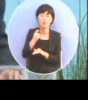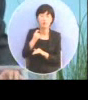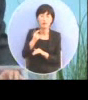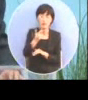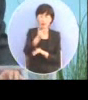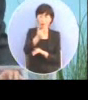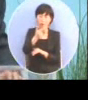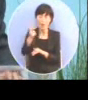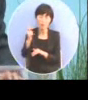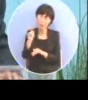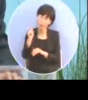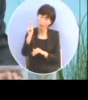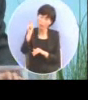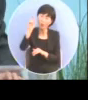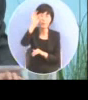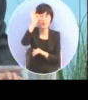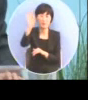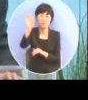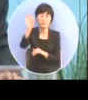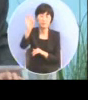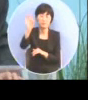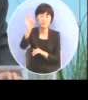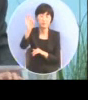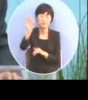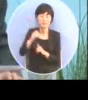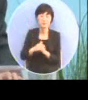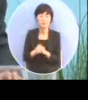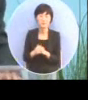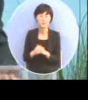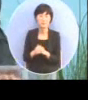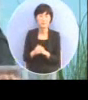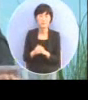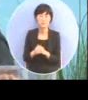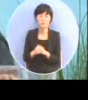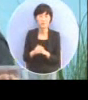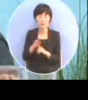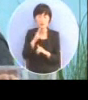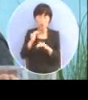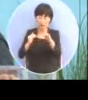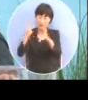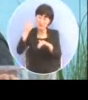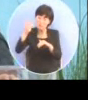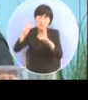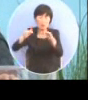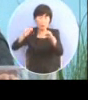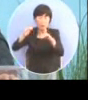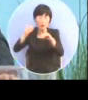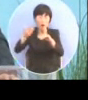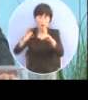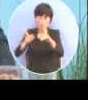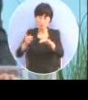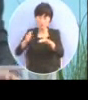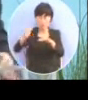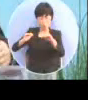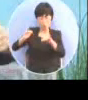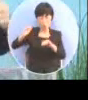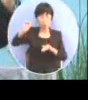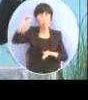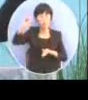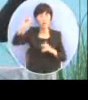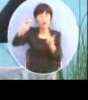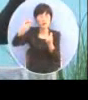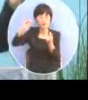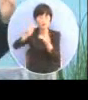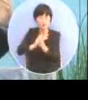1-2 tuần thì quần áo cũng giống nhau, chẳng có gì cả, nhưng mà người ta nhìn có vẻ khác nhau hoàn toàn. 종이 한 장 차이입니다. 아, có gì khác nhau một tờ giấy mà thôi. 여러분이